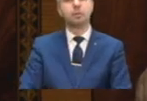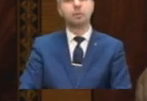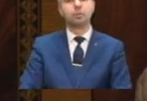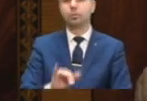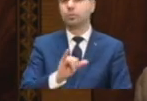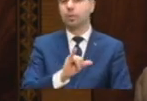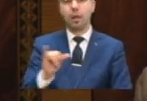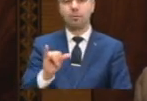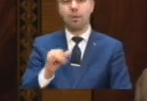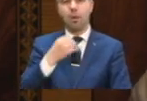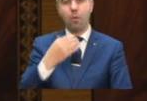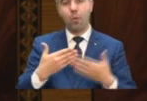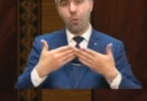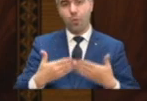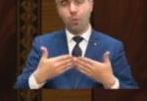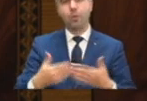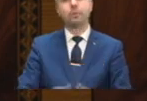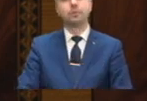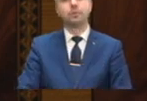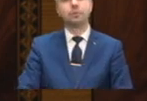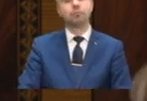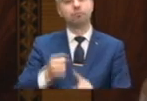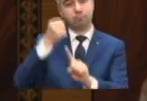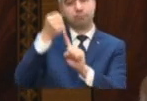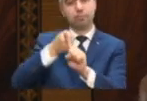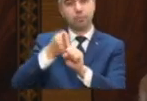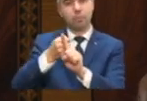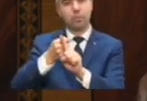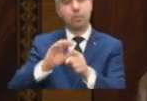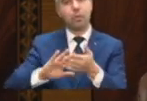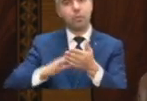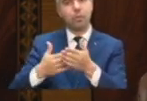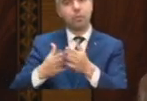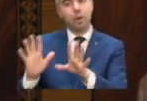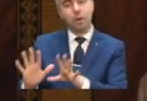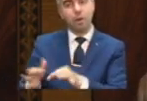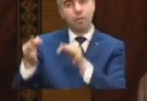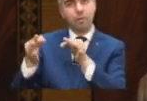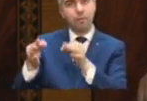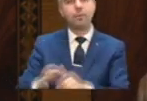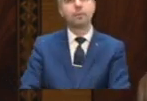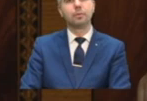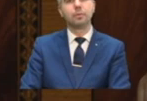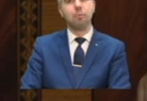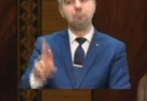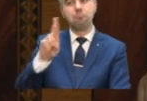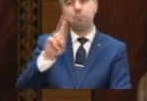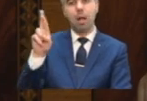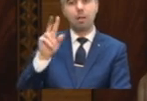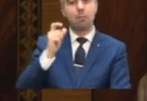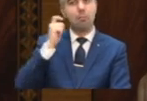ما يمكنش ما نتكلموش اليوم على هذا الإنجاز اللي وصلنا له اللي داروا جلالة